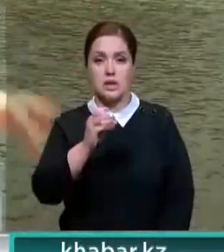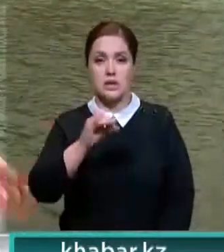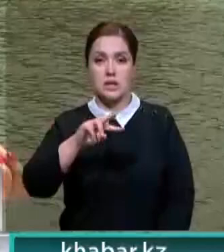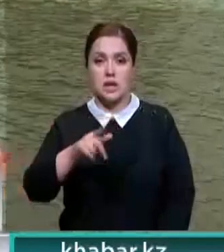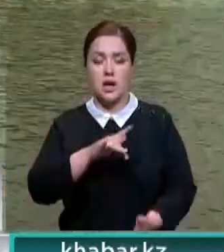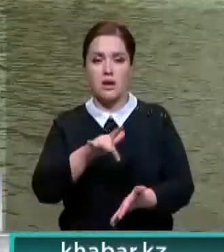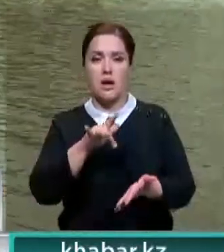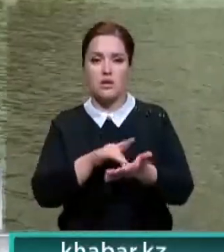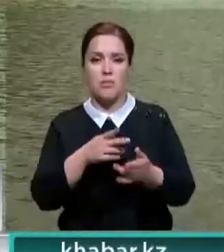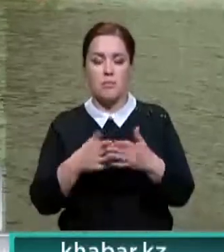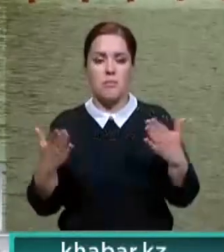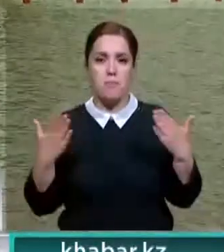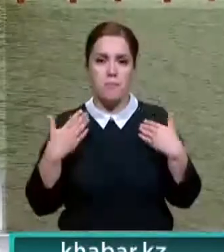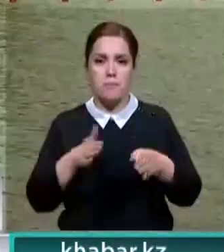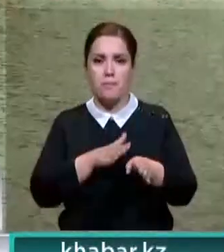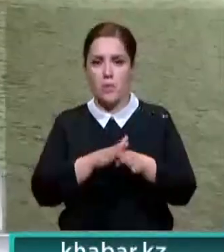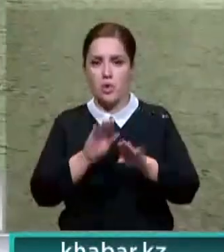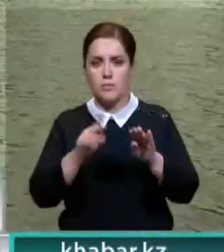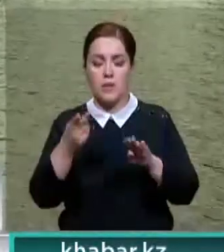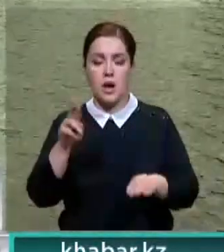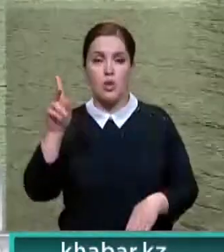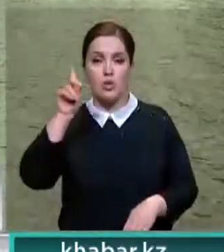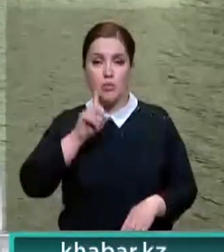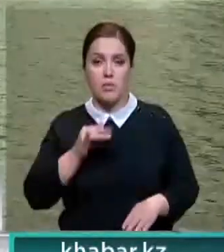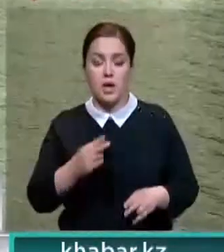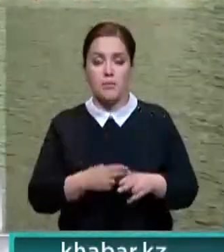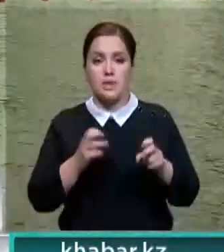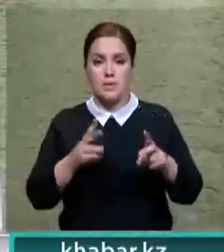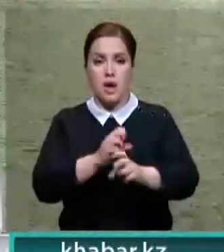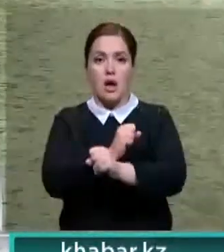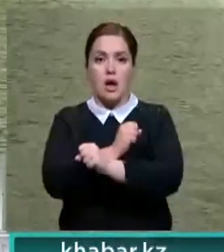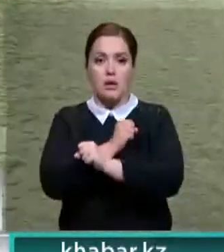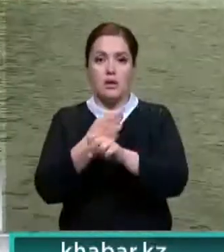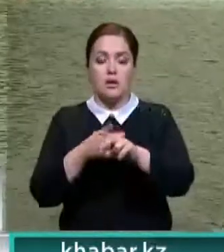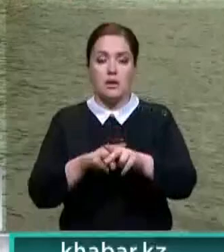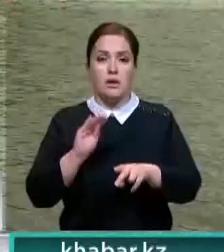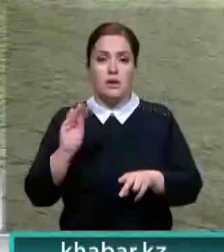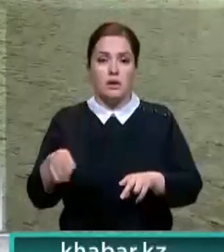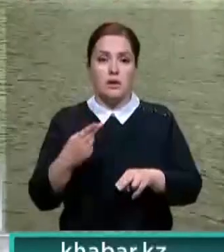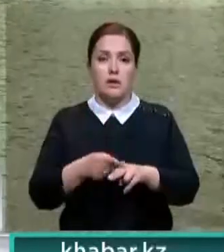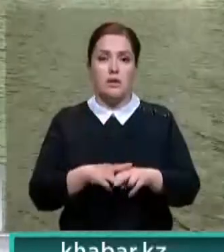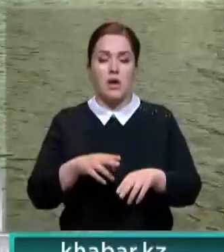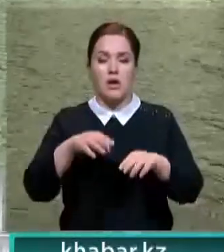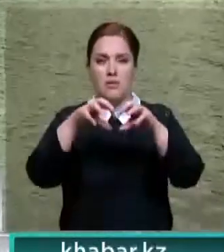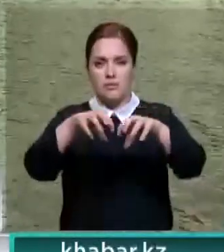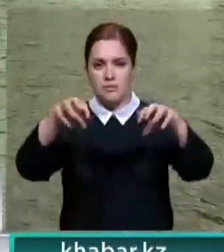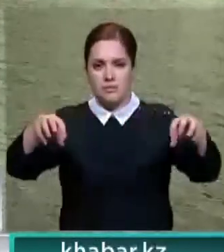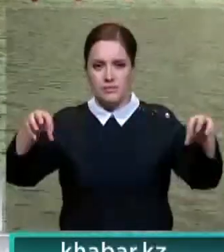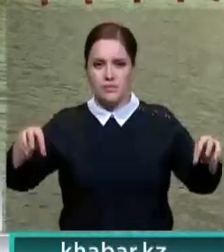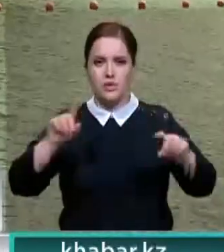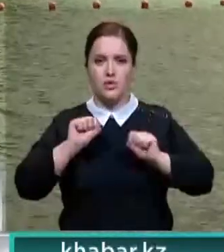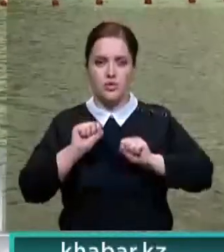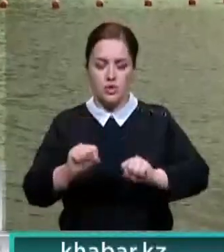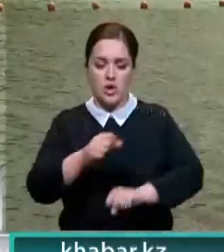городской набережной. Берег полностью оборудован для удобства и безопасности отдыхающих. Установлены оградительные буйки, на пляжах